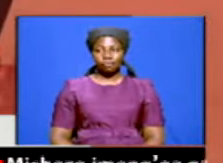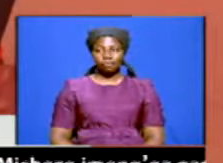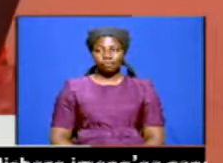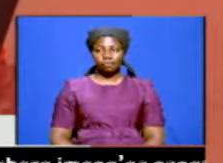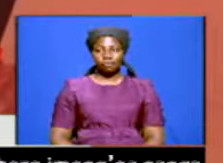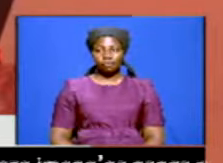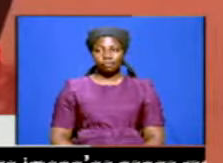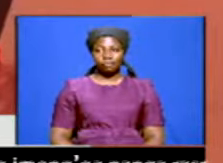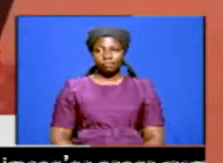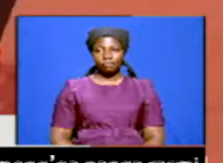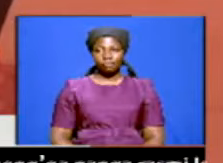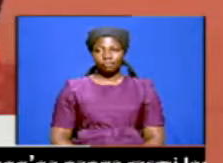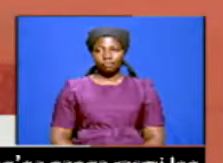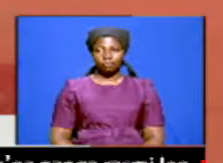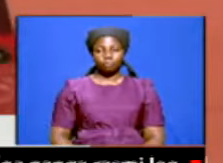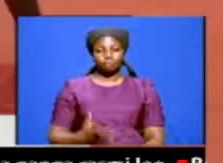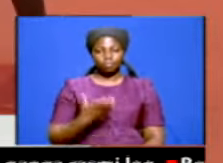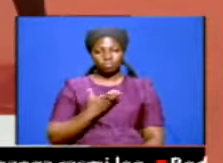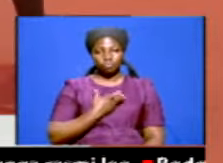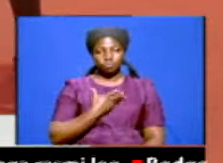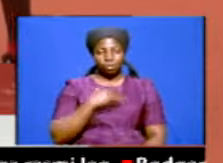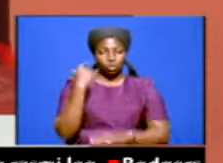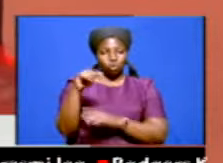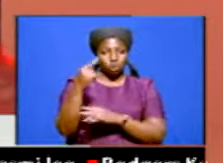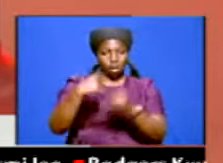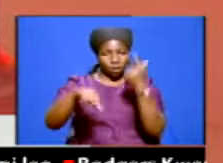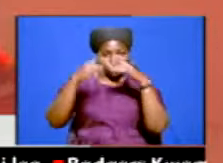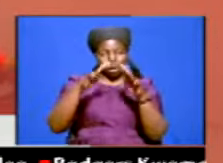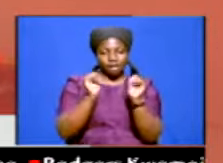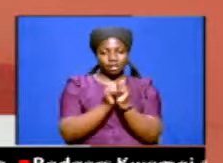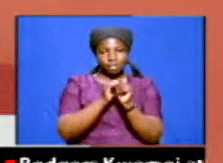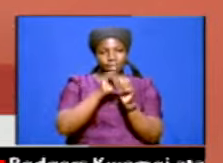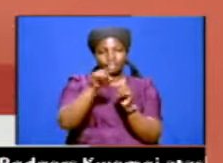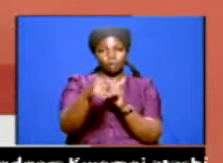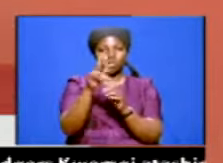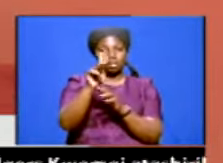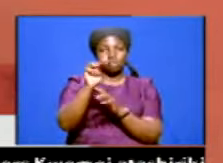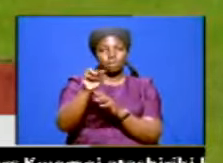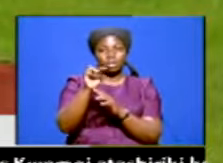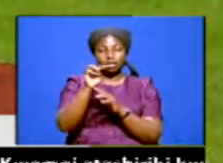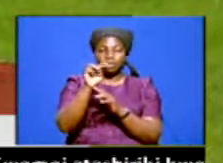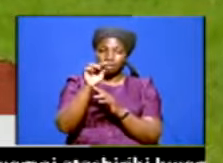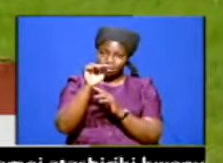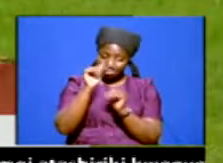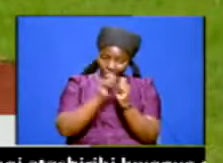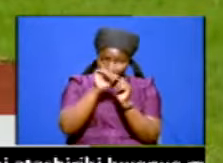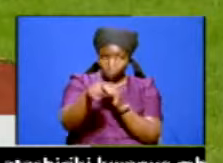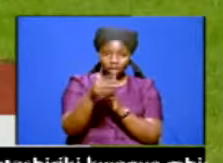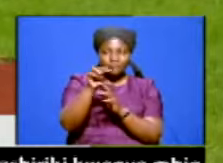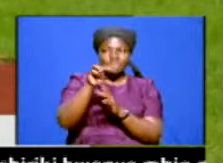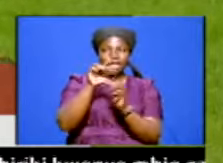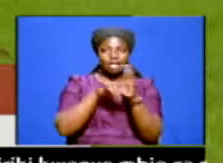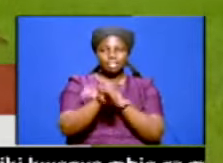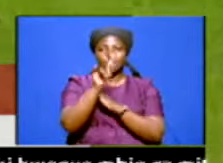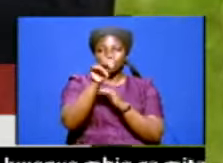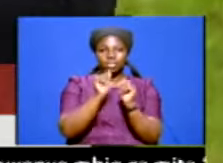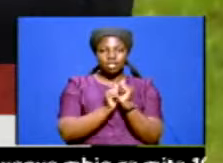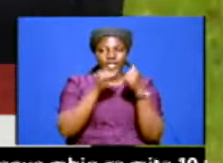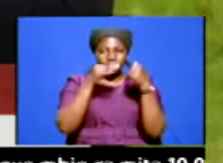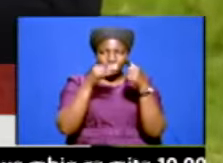Mshindi wa nishani ya dhahabu kwenye mbio za mita 10,000 kwenye michezo ya Jumuiya Madola mwaka 2018, Rogers